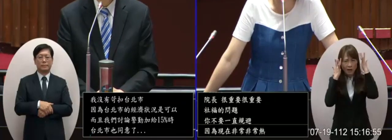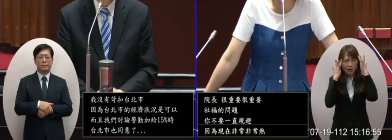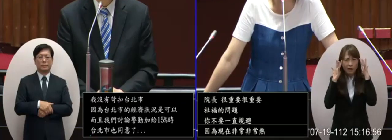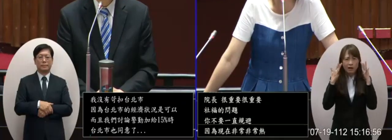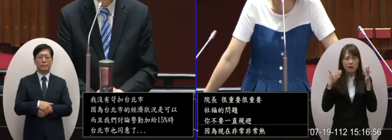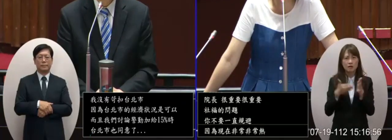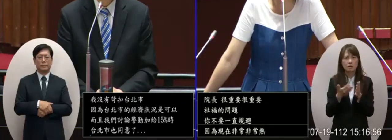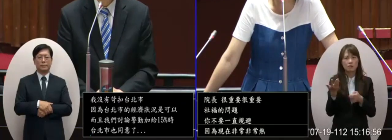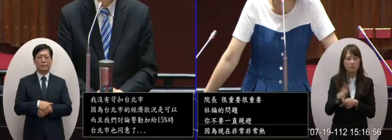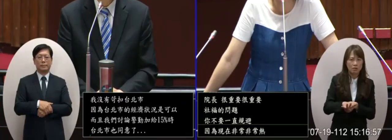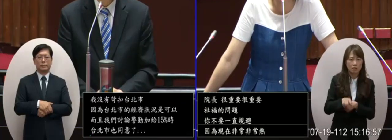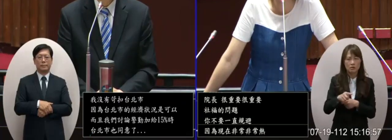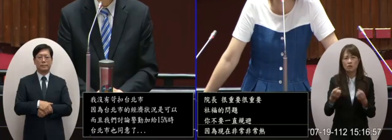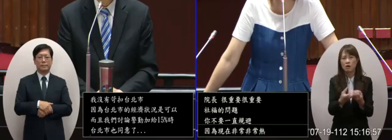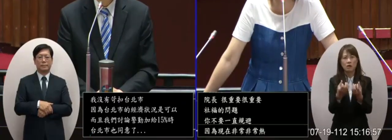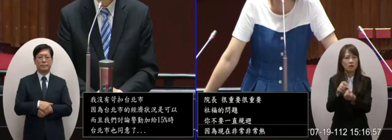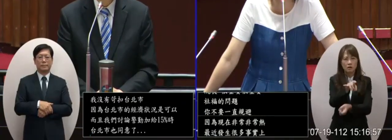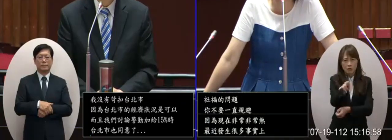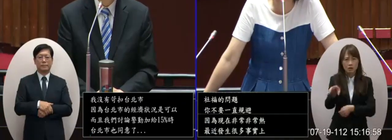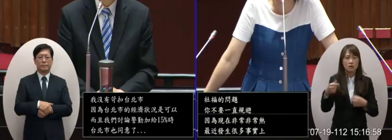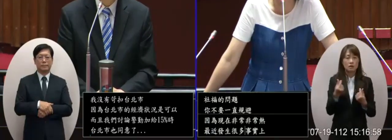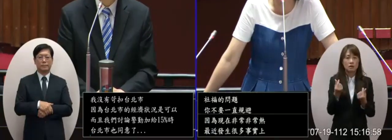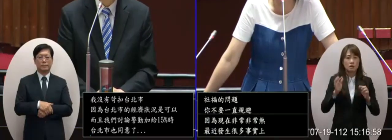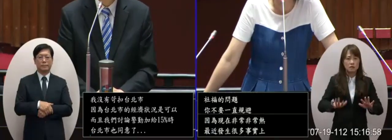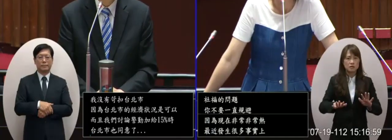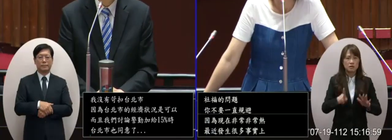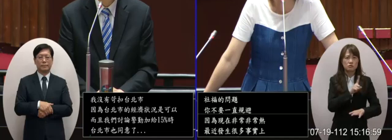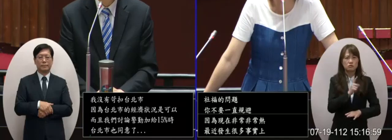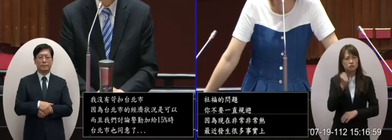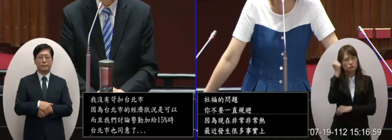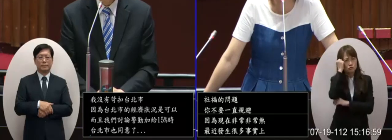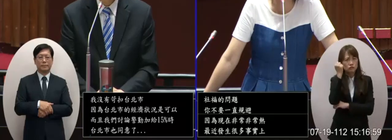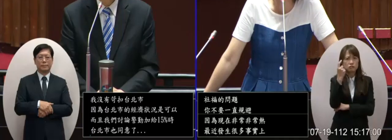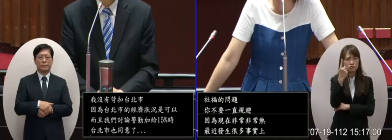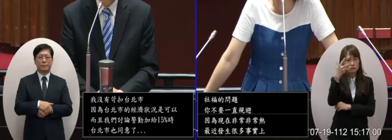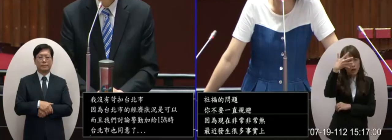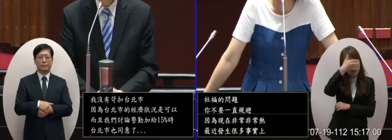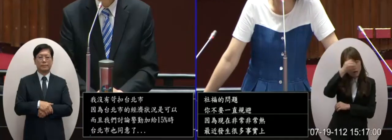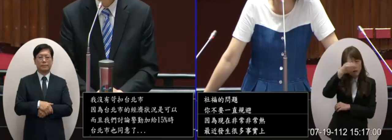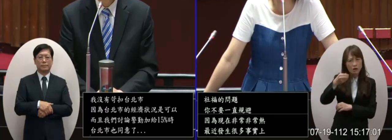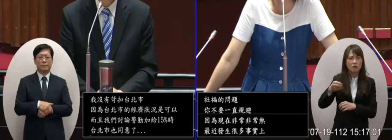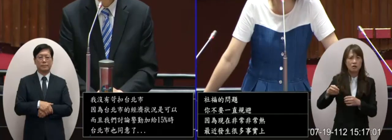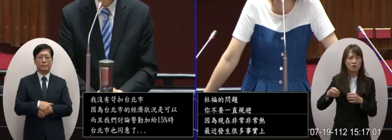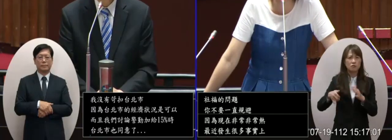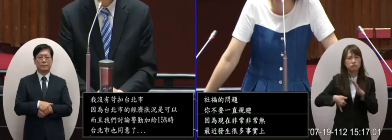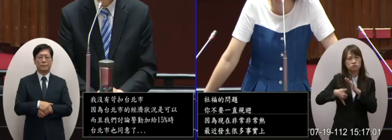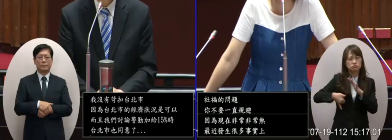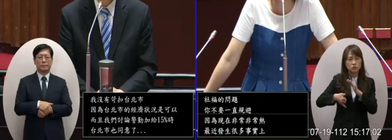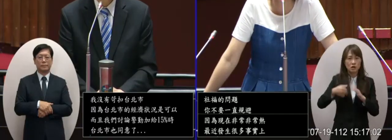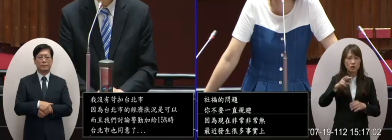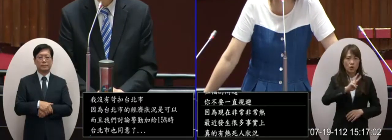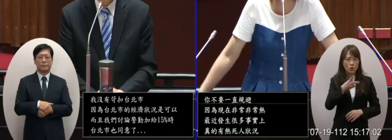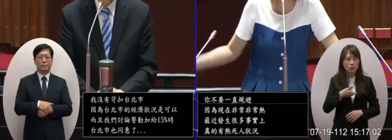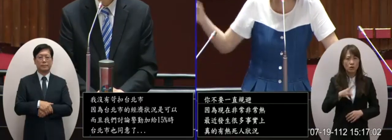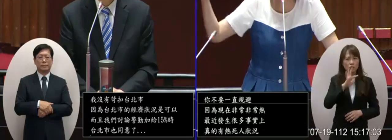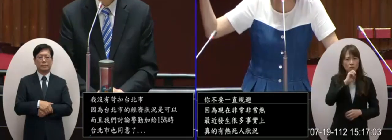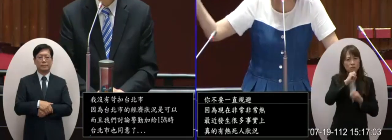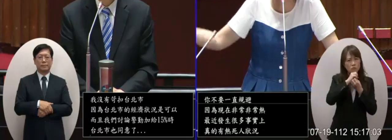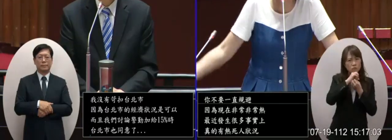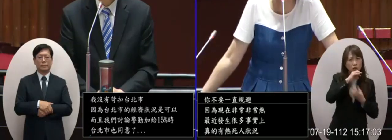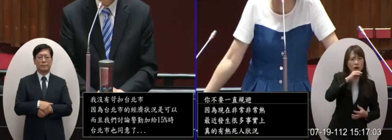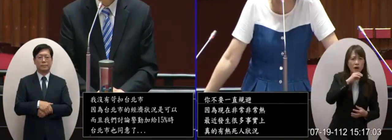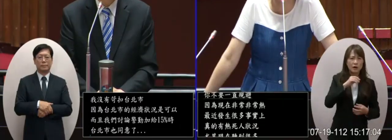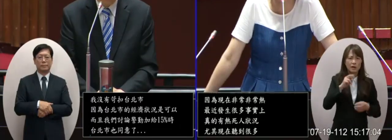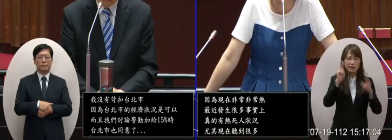尤其我们现在听到的很多，就是有一些独居老人或者一些年纪大的人，他们因为电费贵嘛，因为夏季